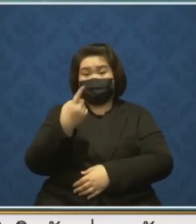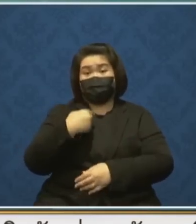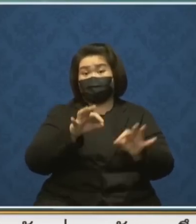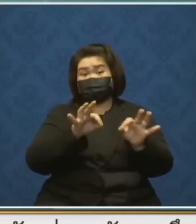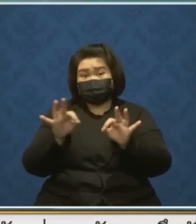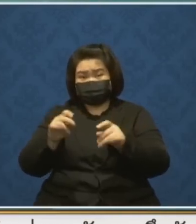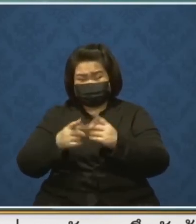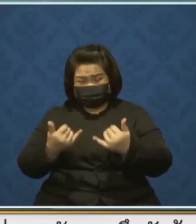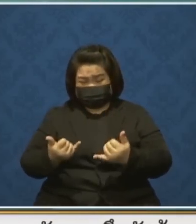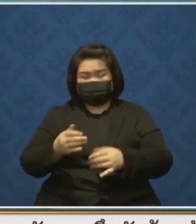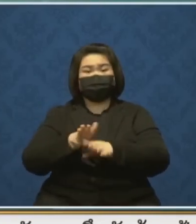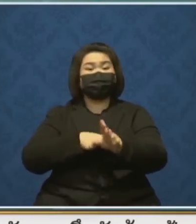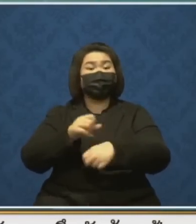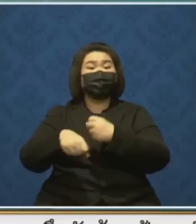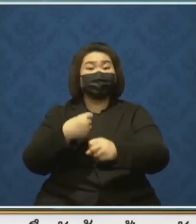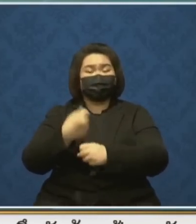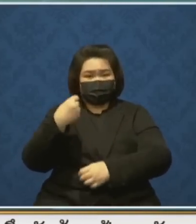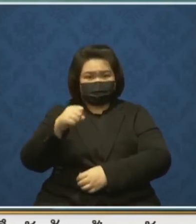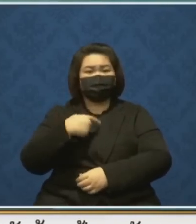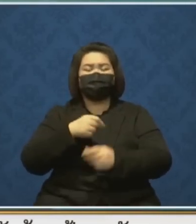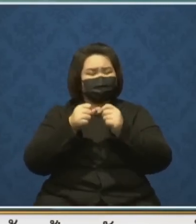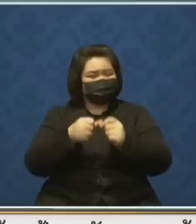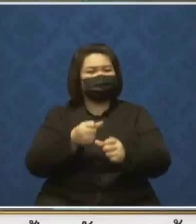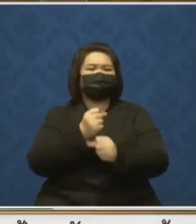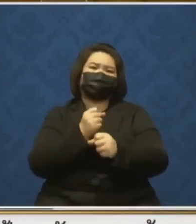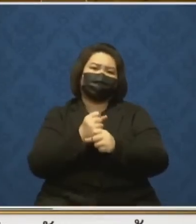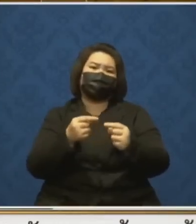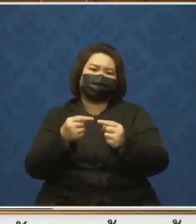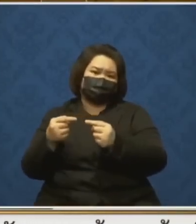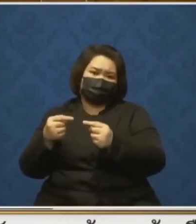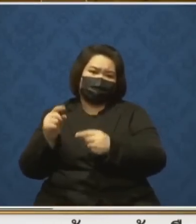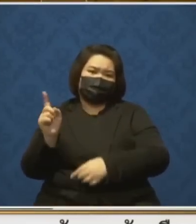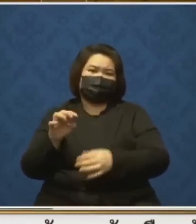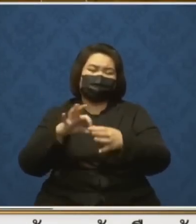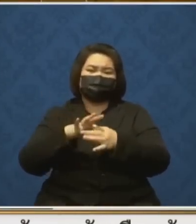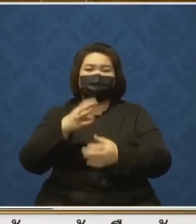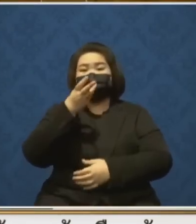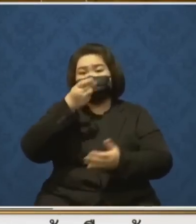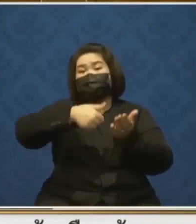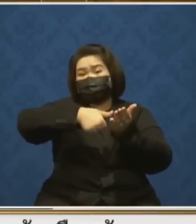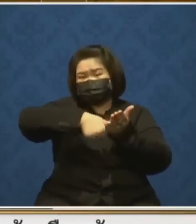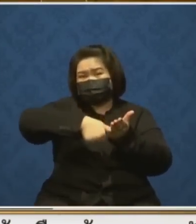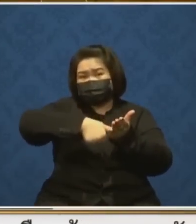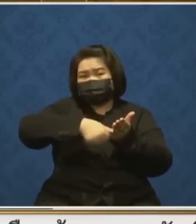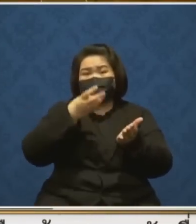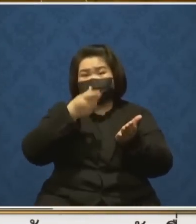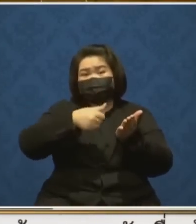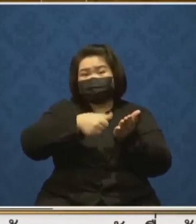สιบปีแล้ครับผมก็ทำต่อเดื่องทุจริจำนำข้าวที่พวกท่านสร้างไ้นะครั